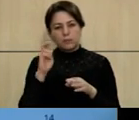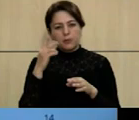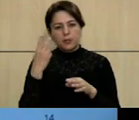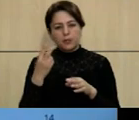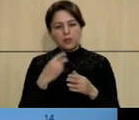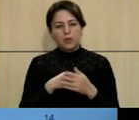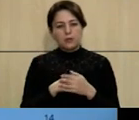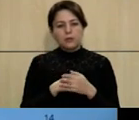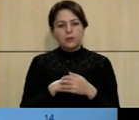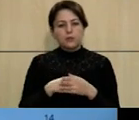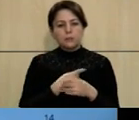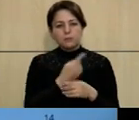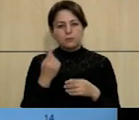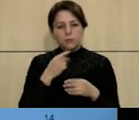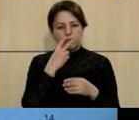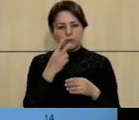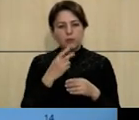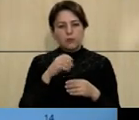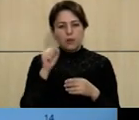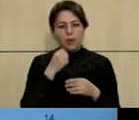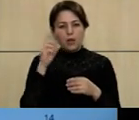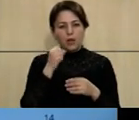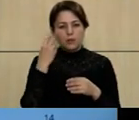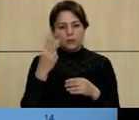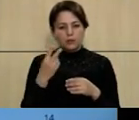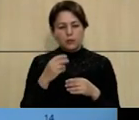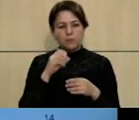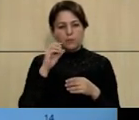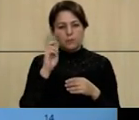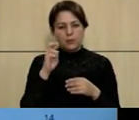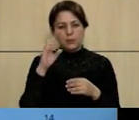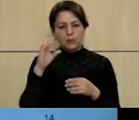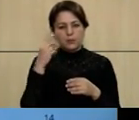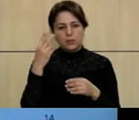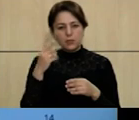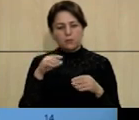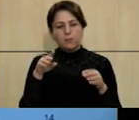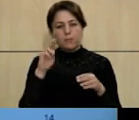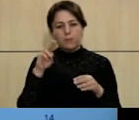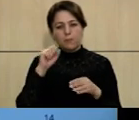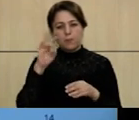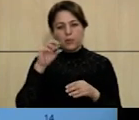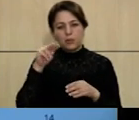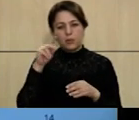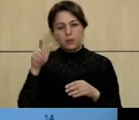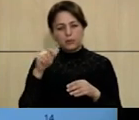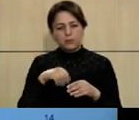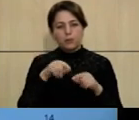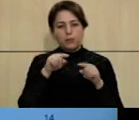B2 ga. Biz endi nazar tashlaymiz AA2 B2 C2 paralleligram ga. Demak,